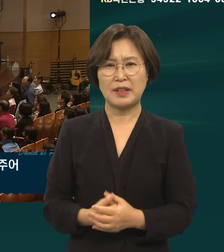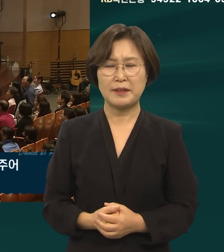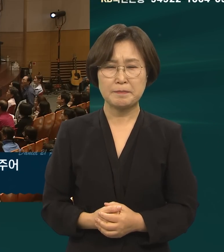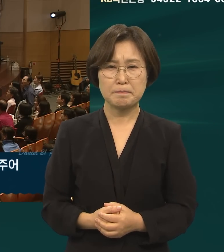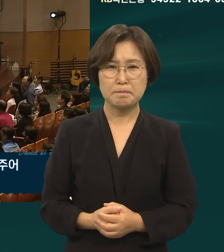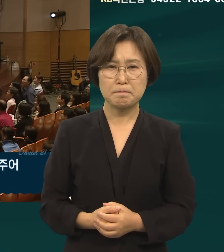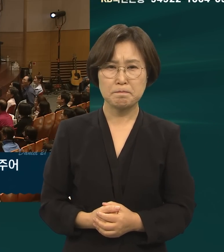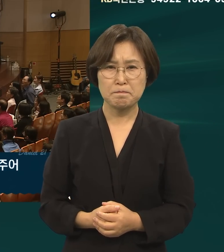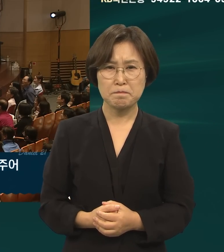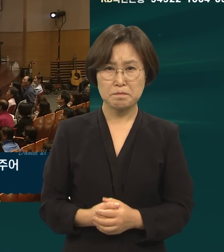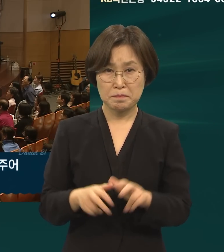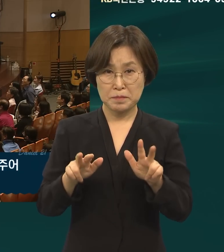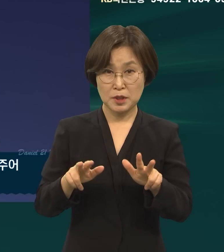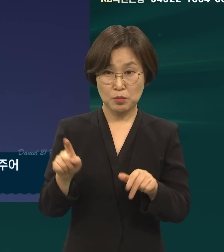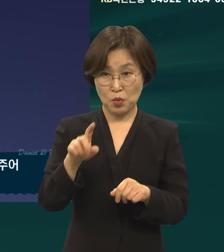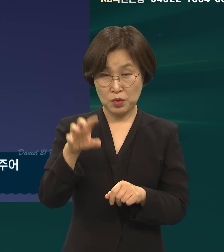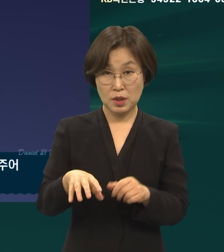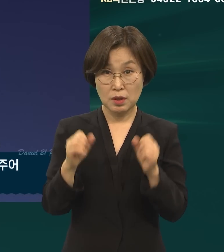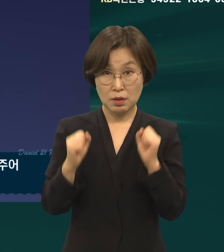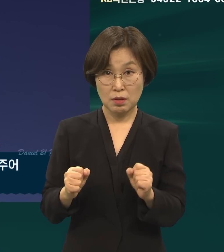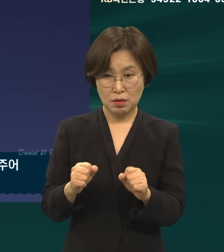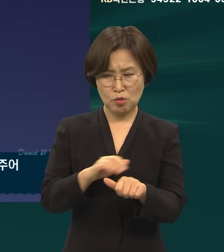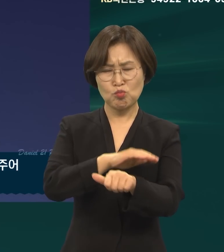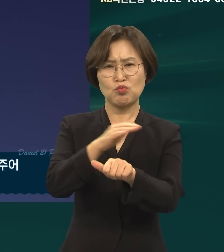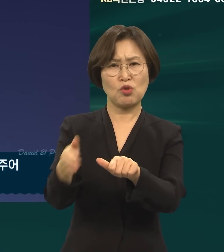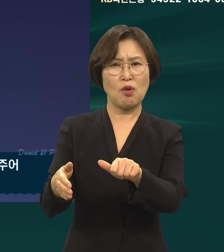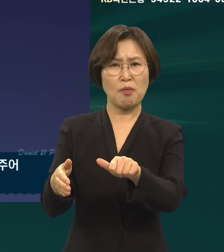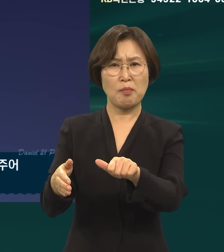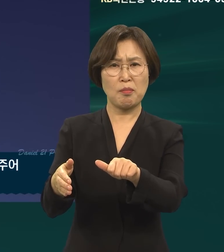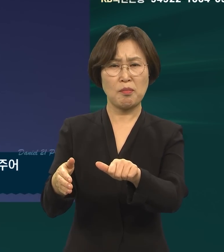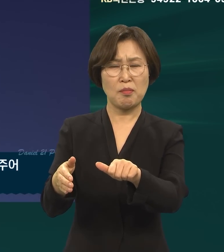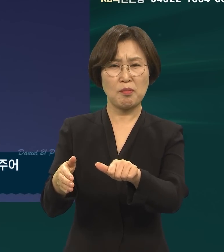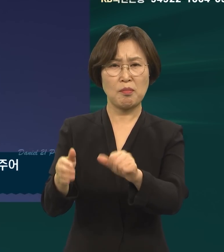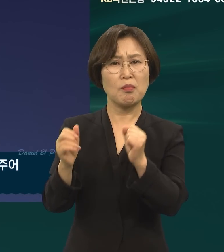지금 예수님 어디 계시다는 거예요? 무덤에 계시다는 거예요.